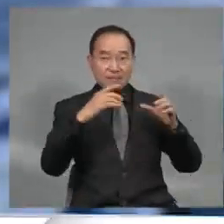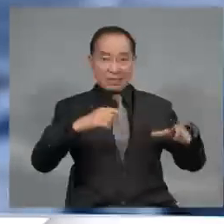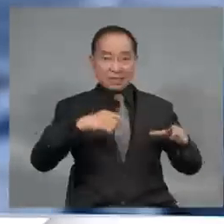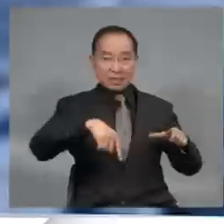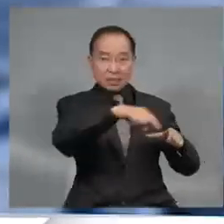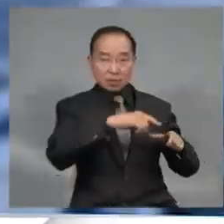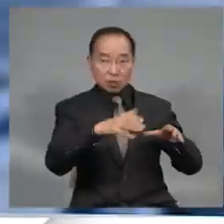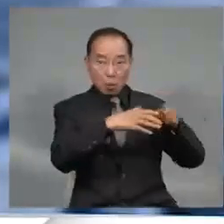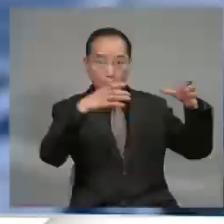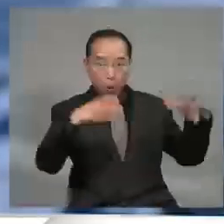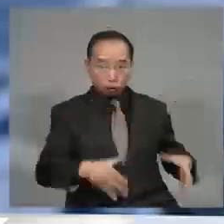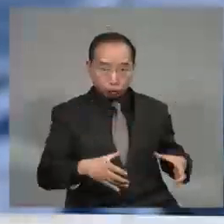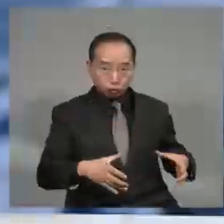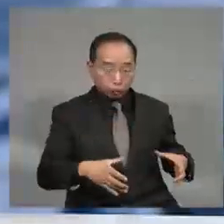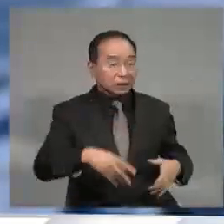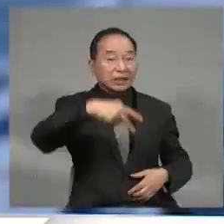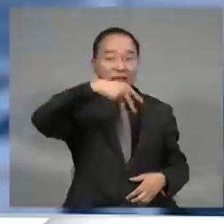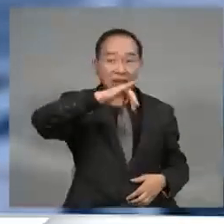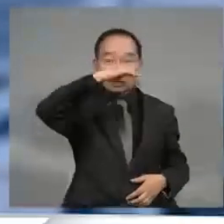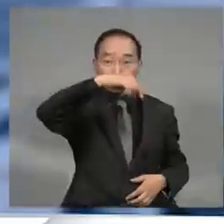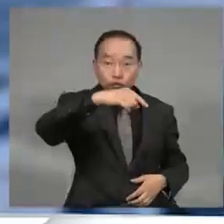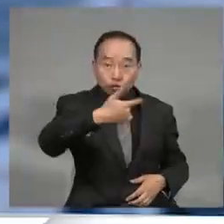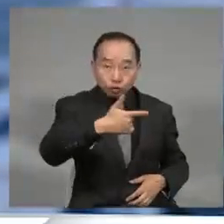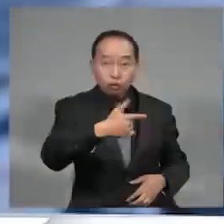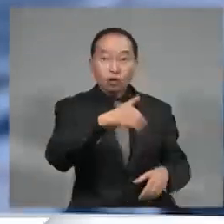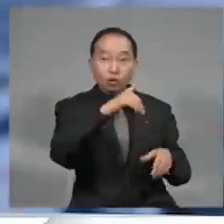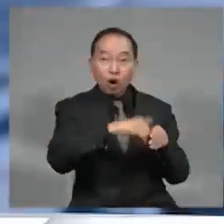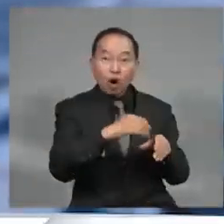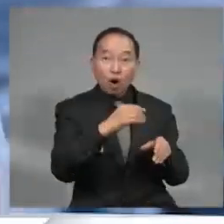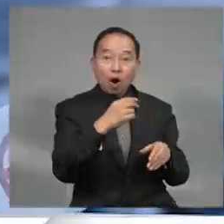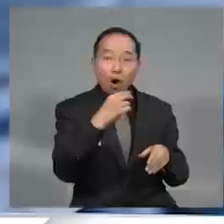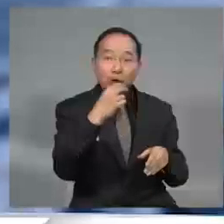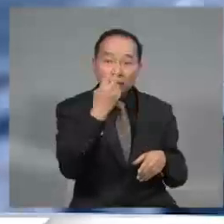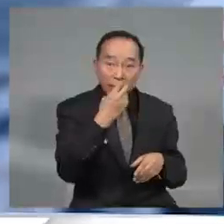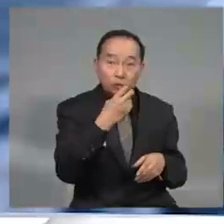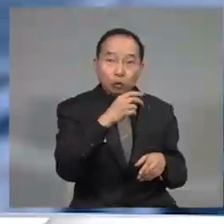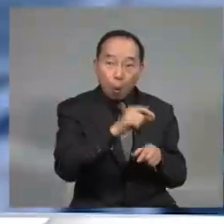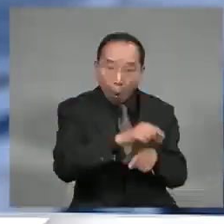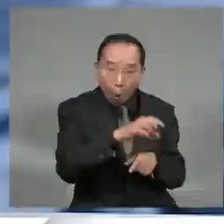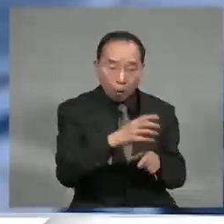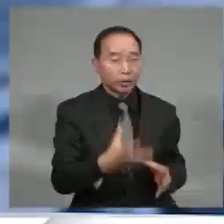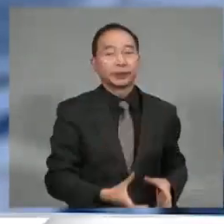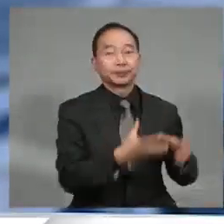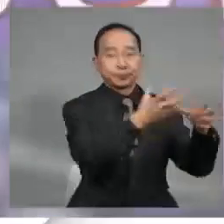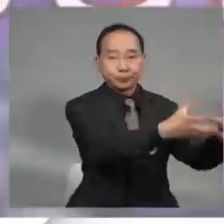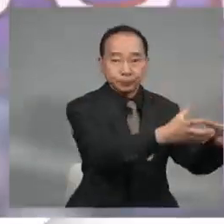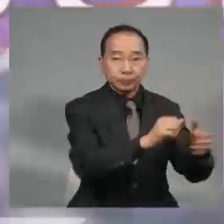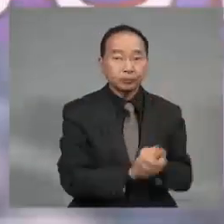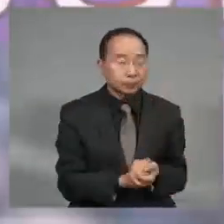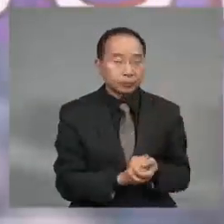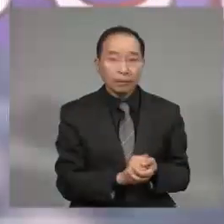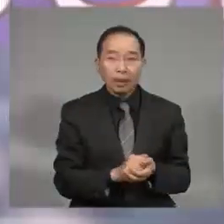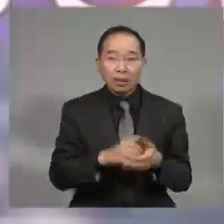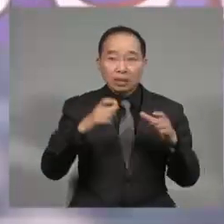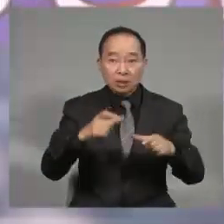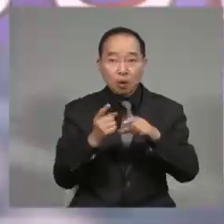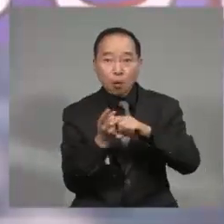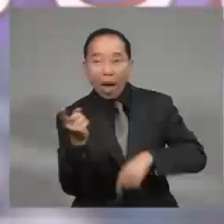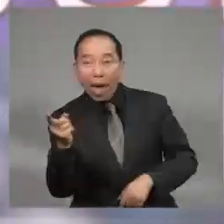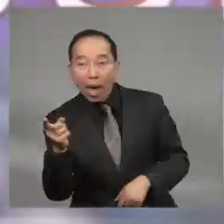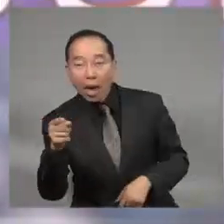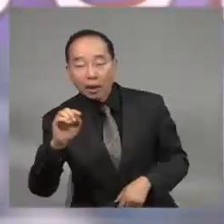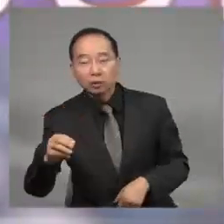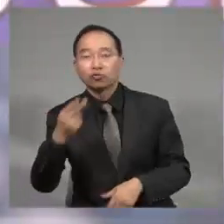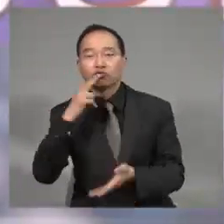관외 회송용 봉투는 관할 우체국으로 인계를 하게 됩니다. 그렇군요. 말씀하신 대로 이 내일도 이제 사전투표 2일차